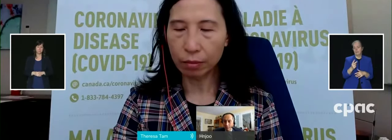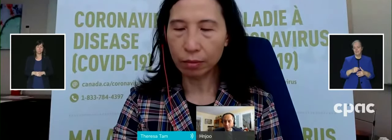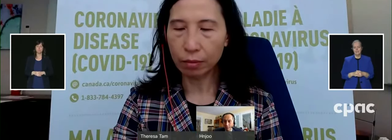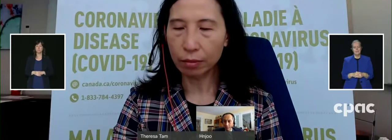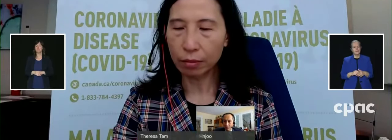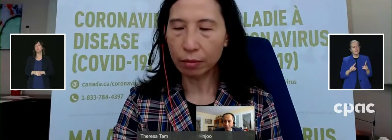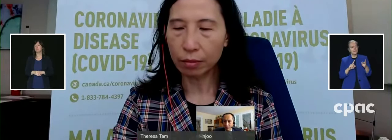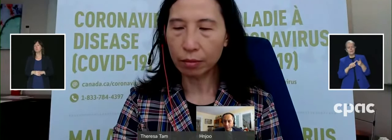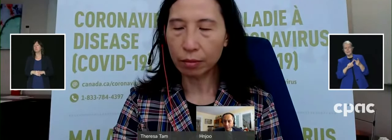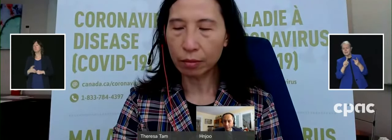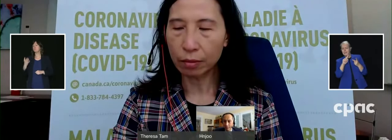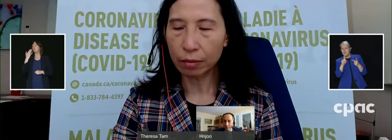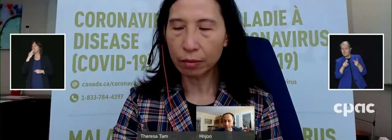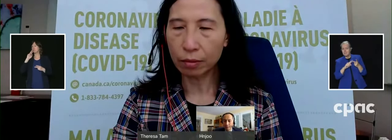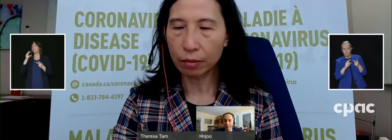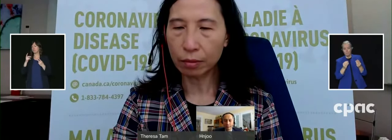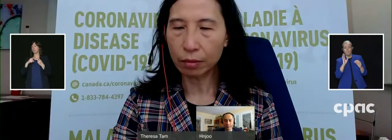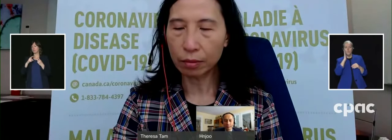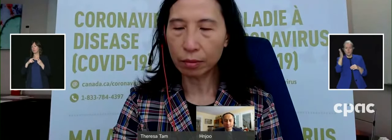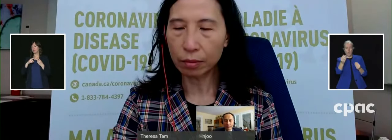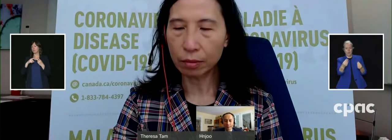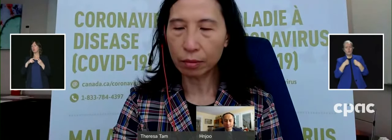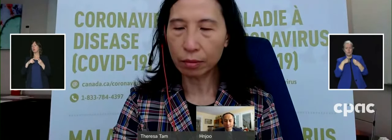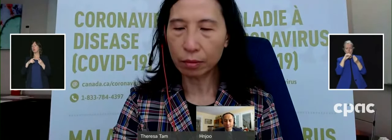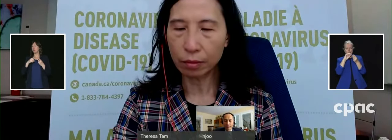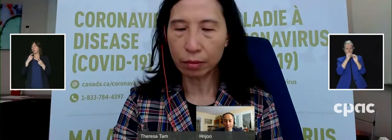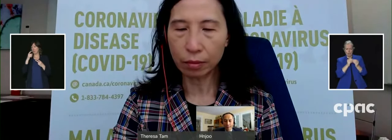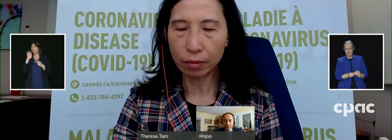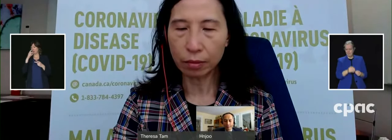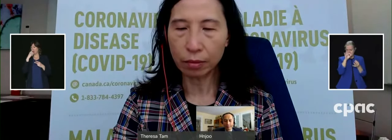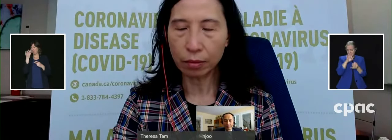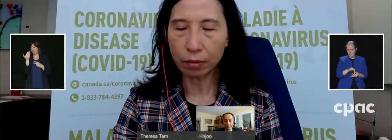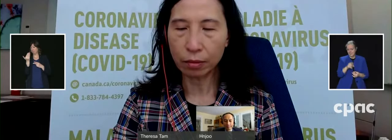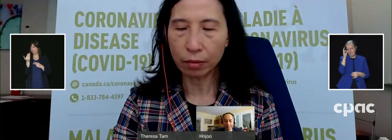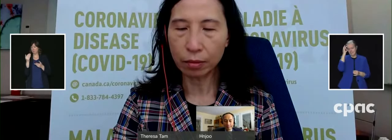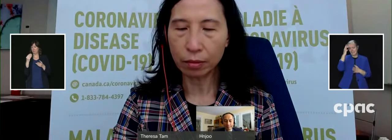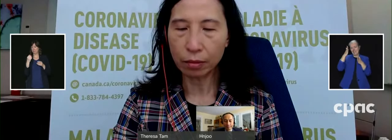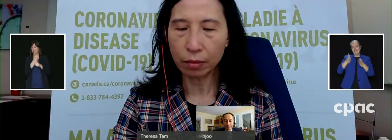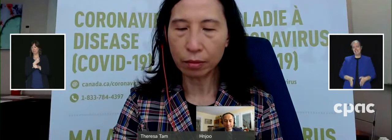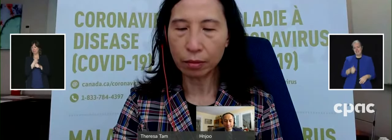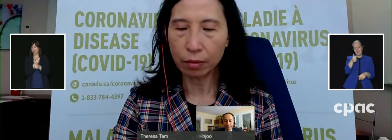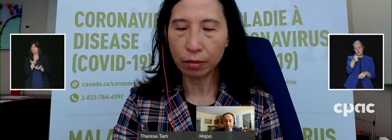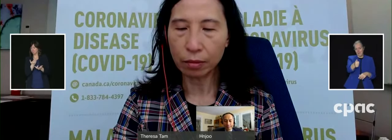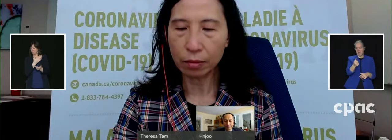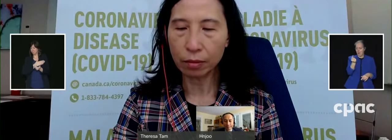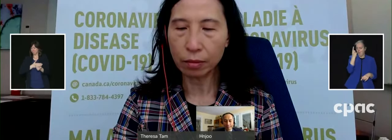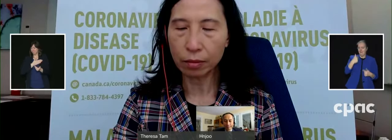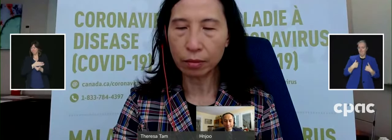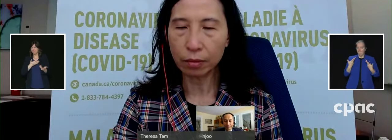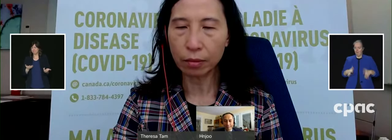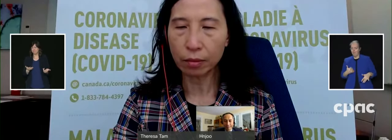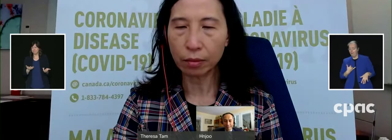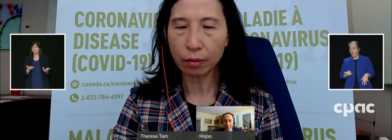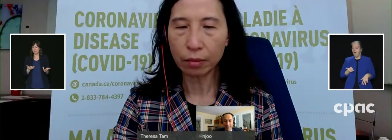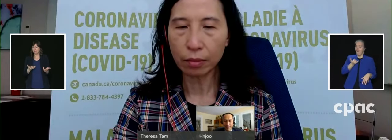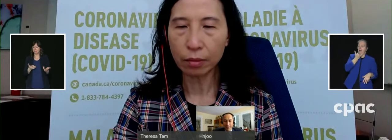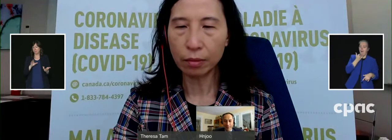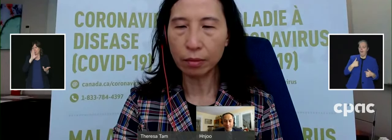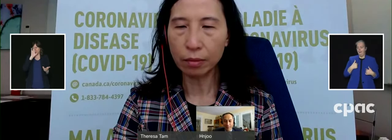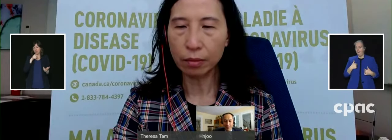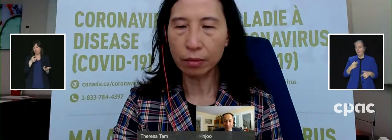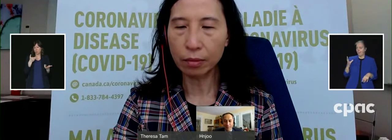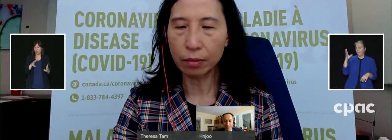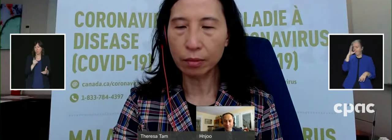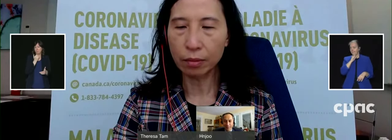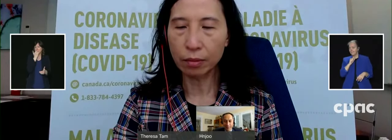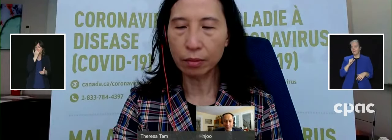Si possible, ouais, si vous pouvez nous revenir avec des chiffres, parce que j'imagine qu'en tant que scientifique, vous comprenez qu'on ne veut pas faire d'erreur et on ne veut pas deviner à quelle